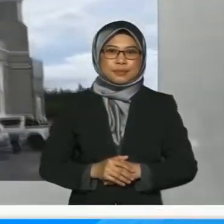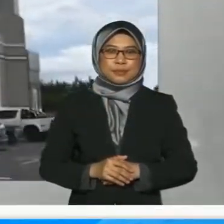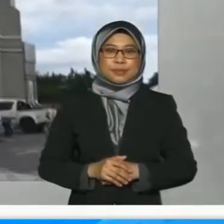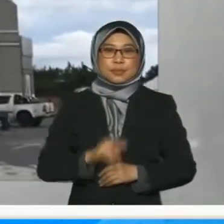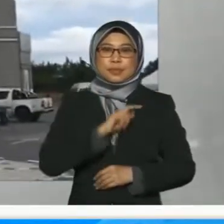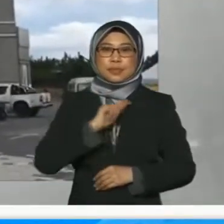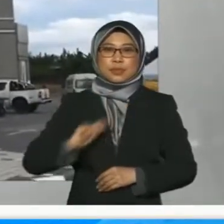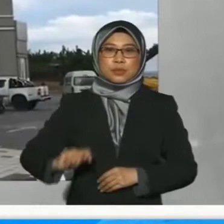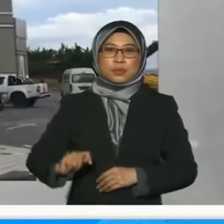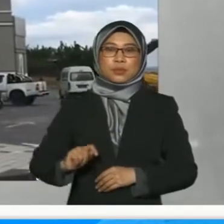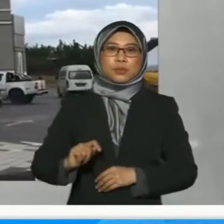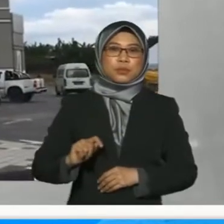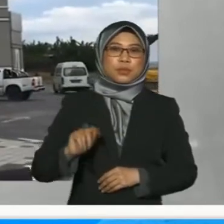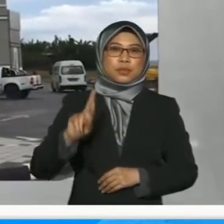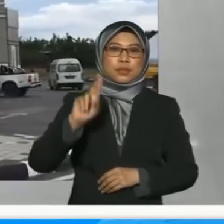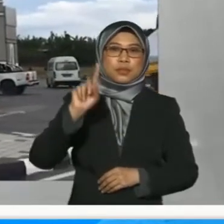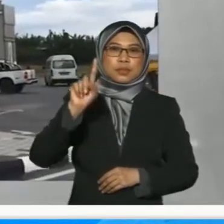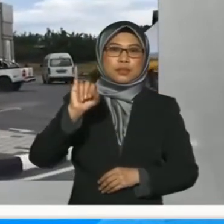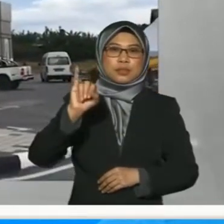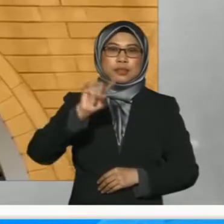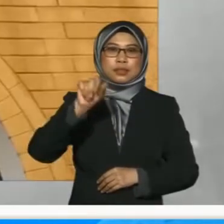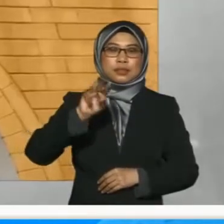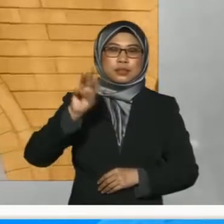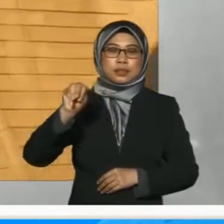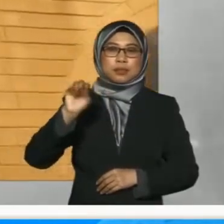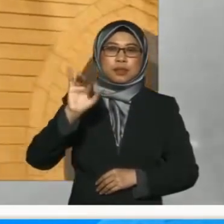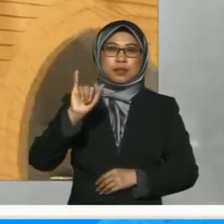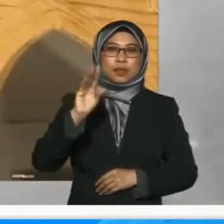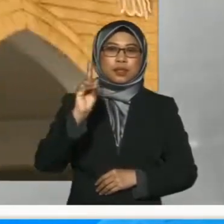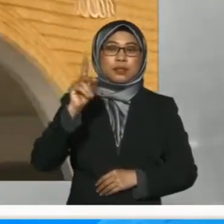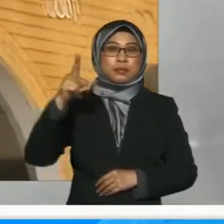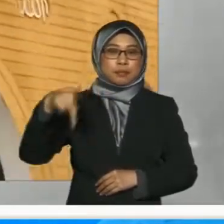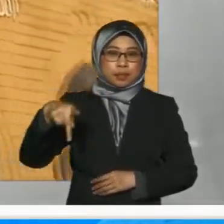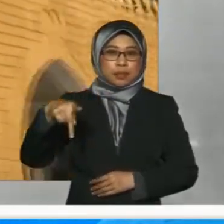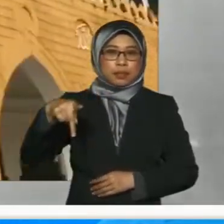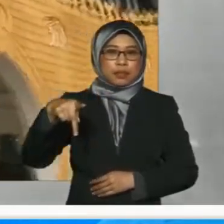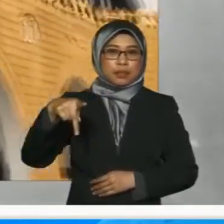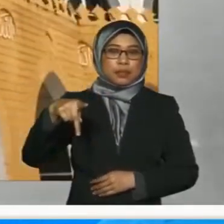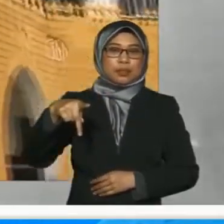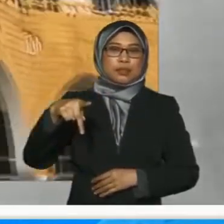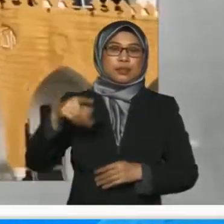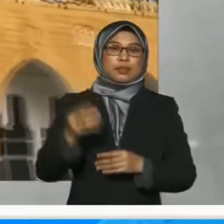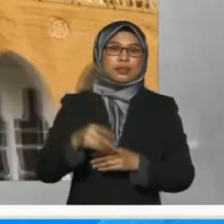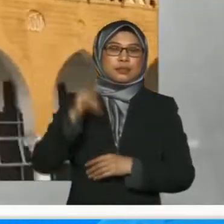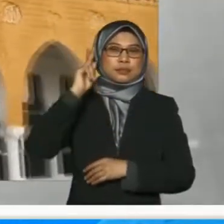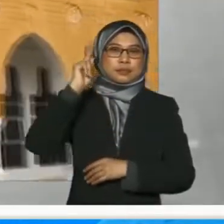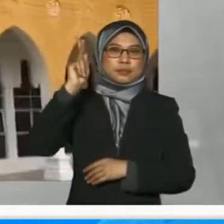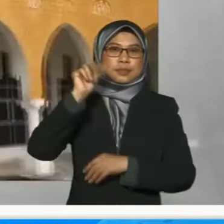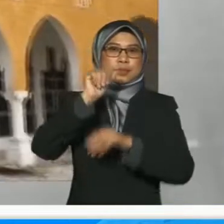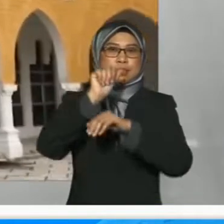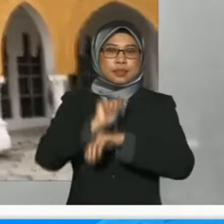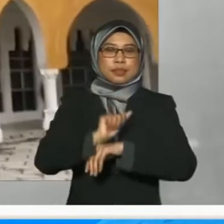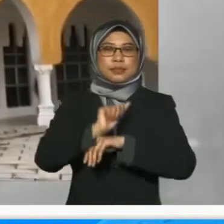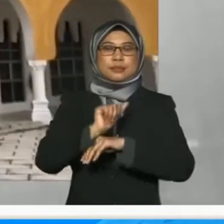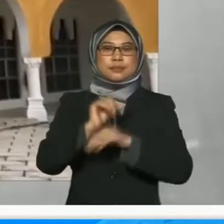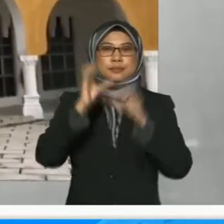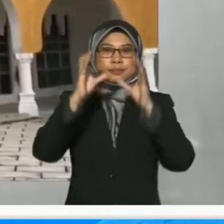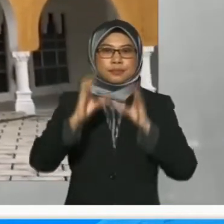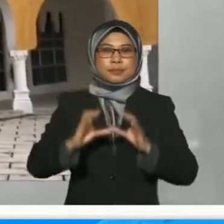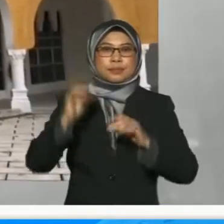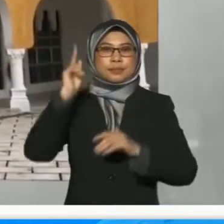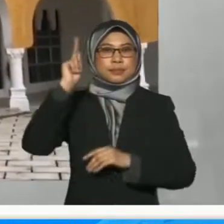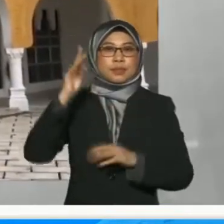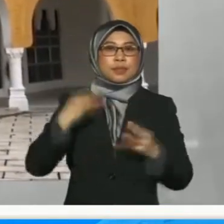Hai Tengku Muhammad rizam yang juga yang dipertua majelis agama Islam dan adat istiadat Melayu Kelantan berkata masjid perlu